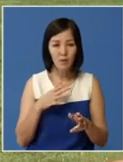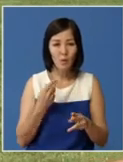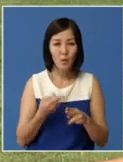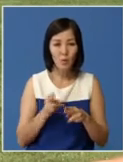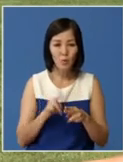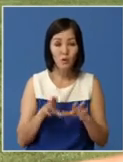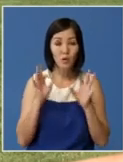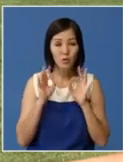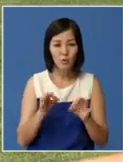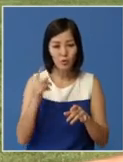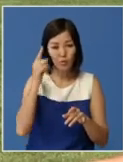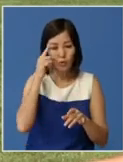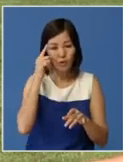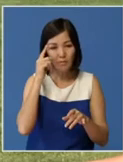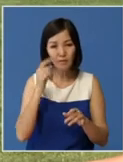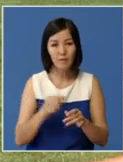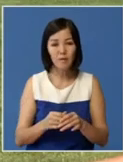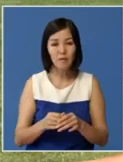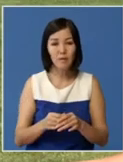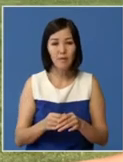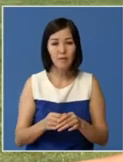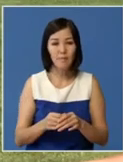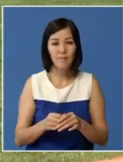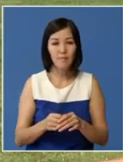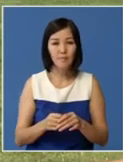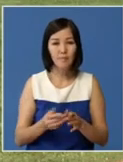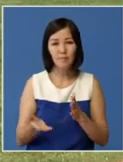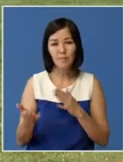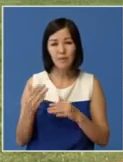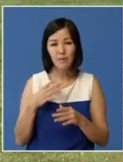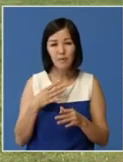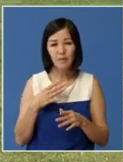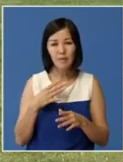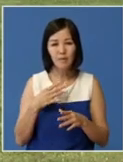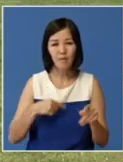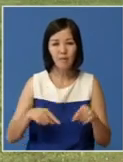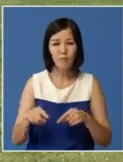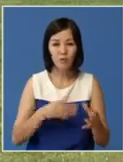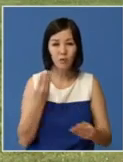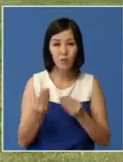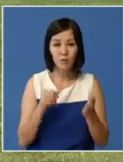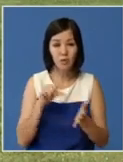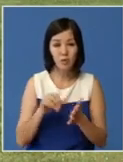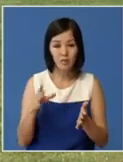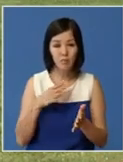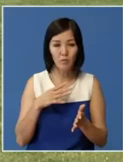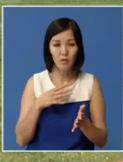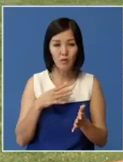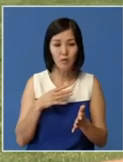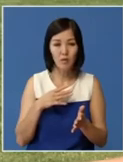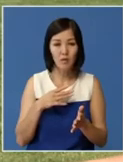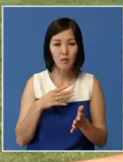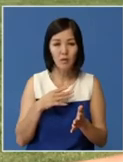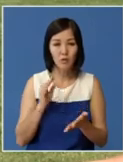қолымызды көтеріп отырып қолдаймыз. Өтетін себебі кейбір жылдары тіпті кәсіпқой футболшылар ойнап кеткен жағдай болды. Сондықтан бұл жығылса да сүрінсе